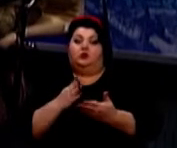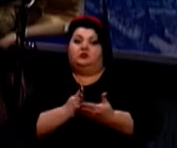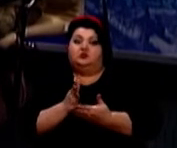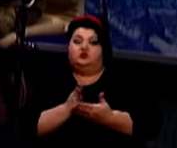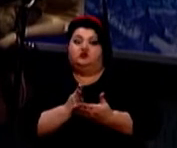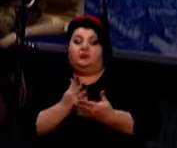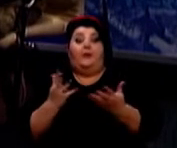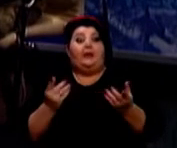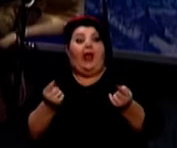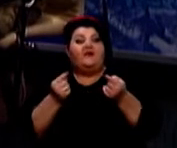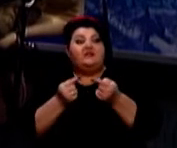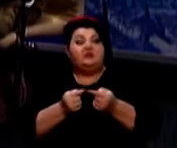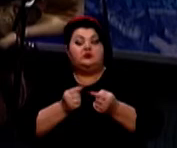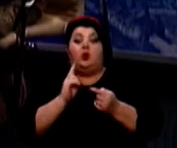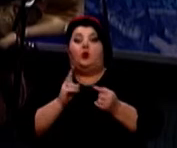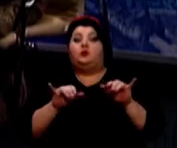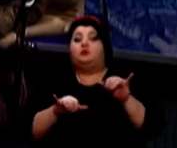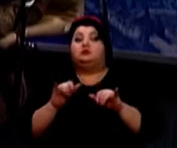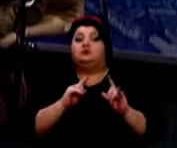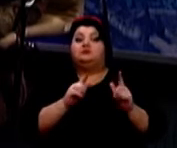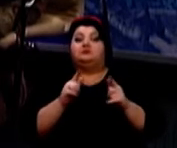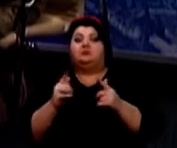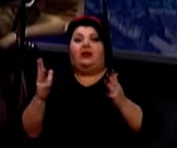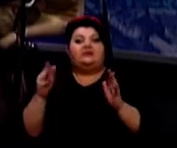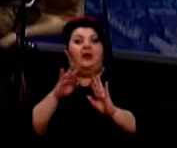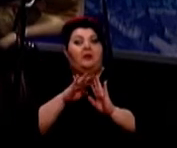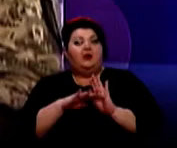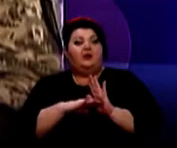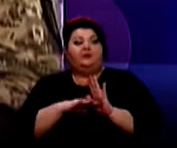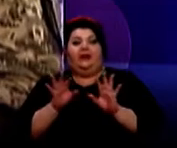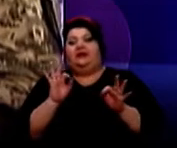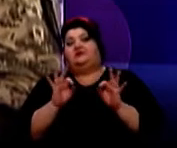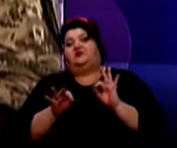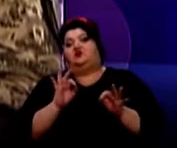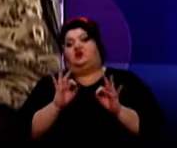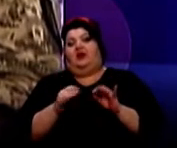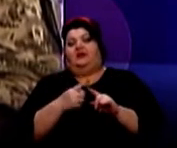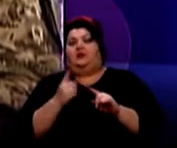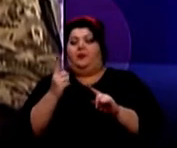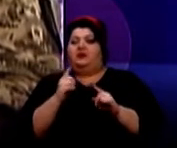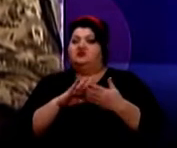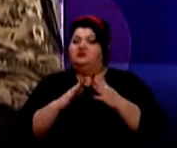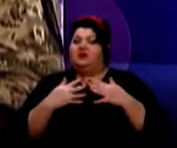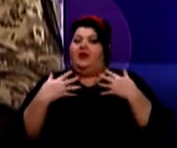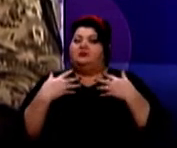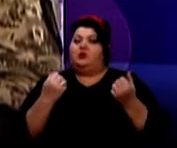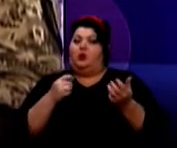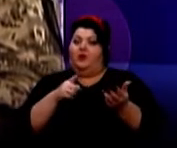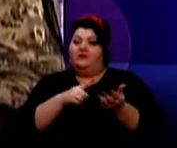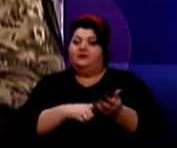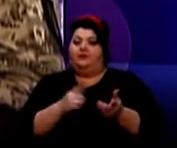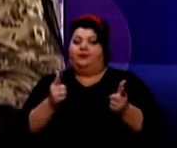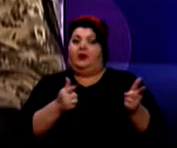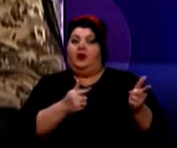Як визначають, хто піде у які війська, за якими критеріями? Ну, звичайно, критерії – це, вперше, стан здоров'я, готовність